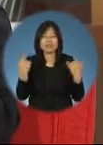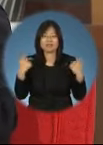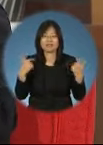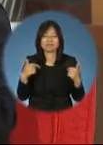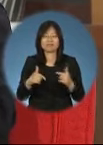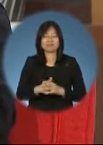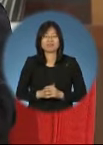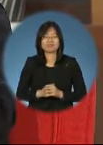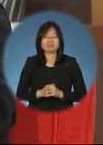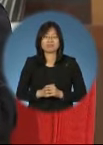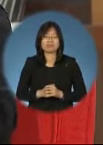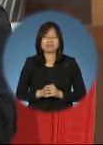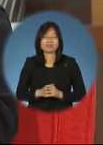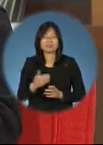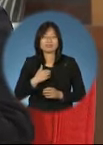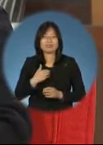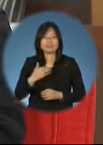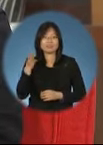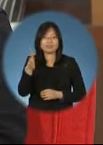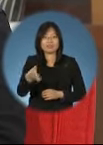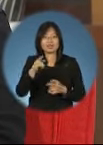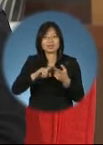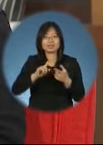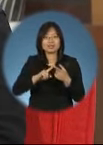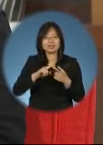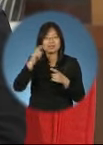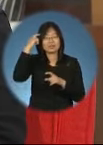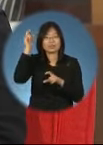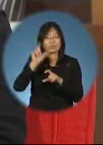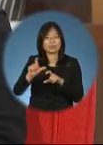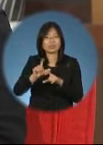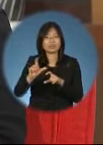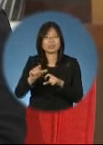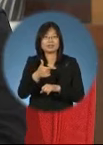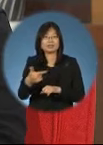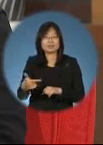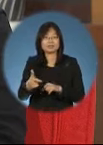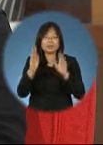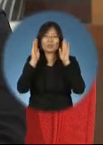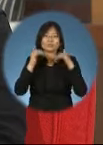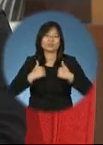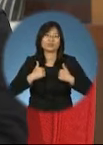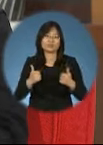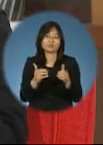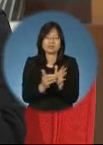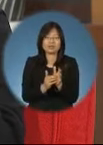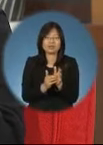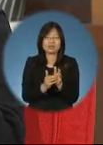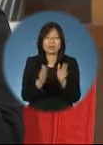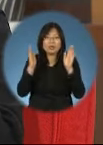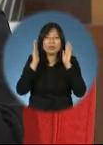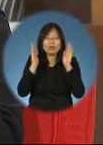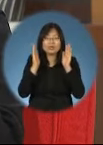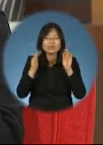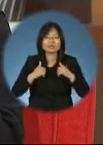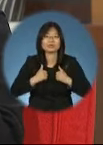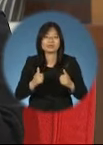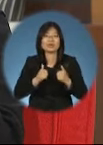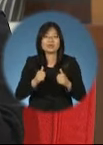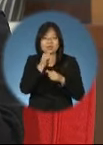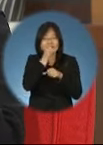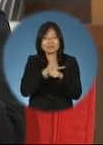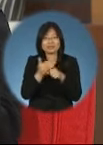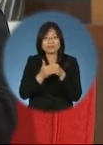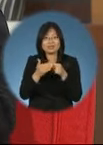이제. 내 진로에 대해서 고뇌죠. 공부도 열심히 하셨고. 네, 공부를 열심히 해서